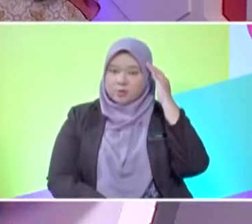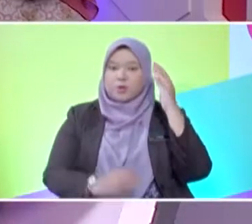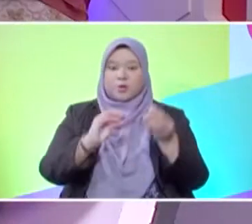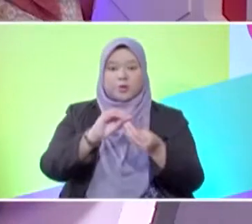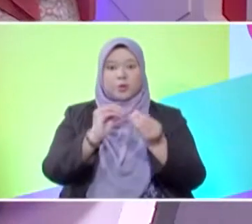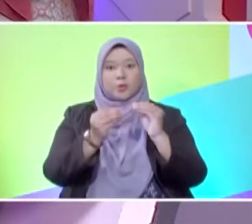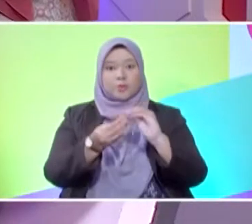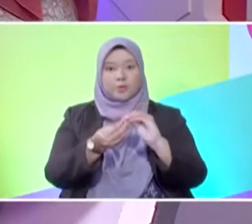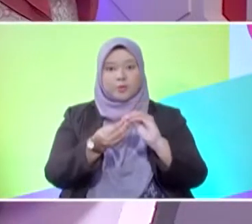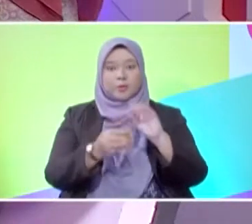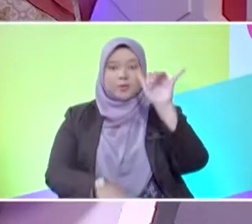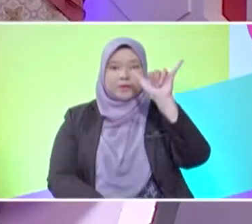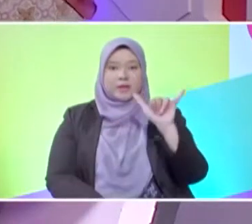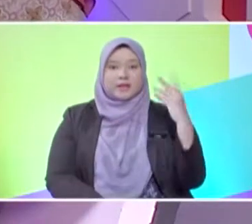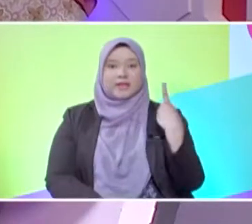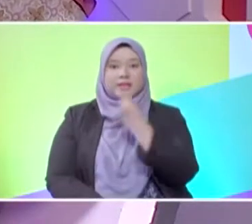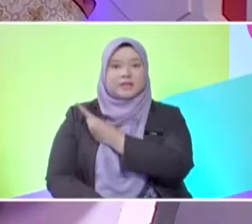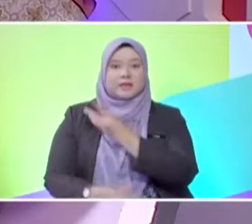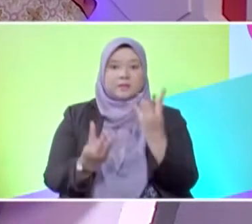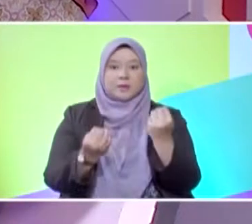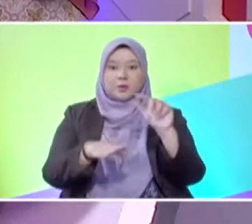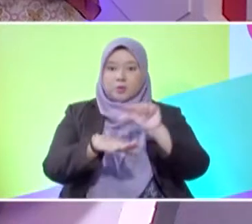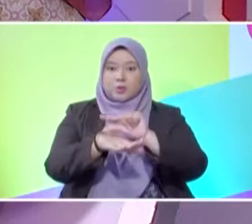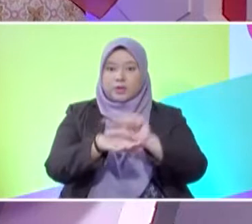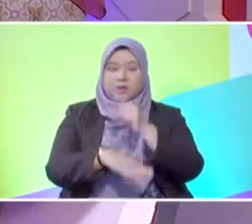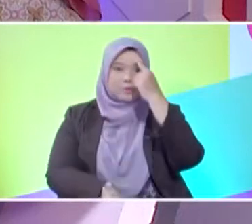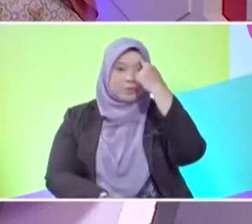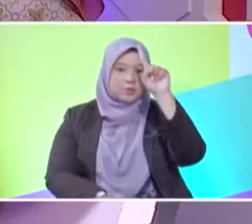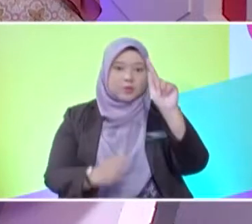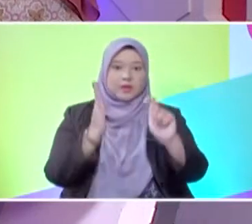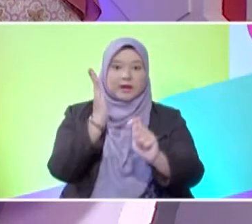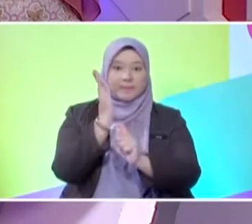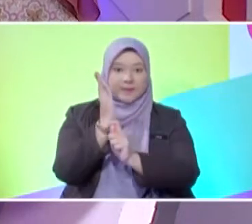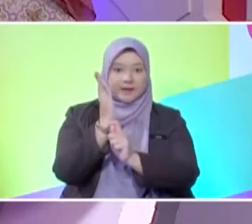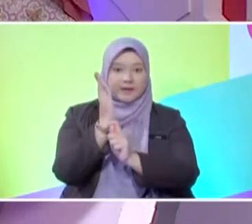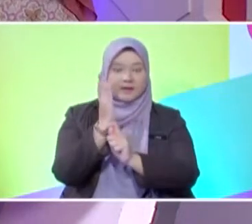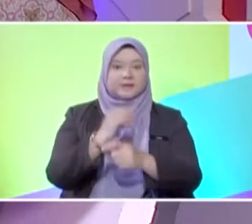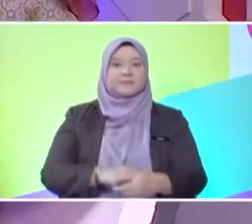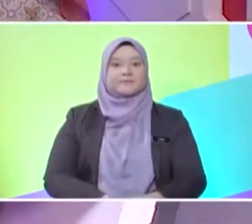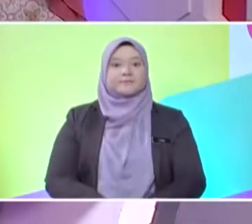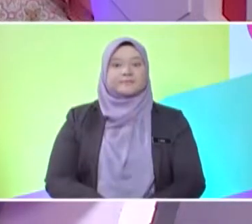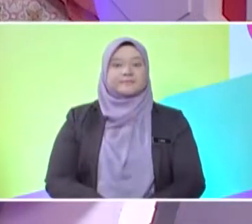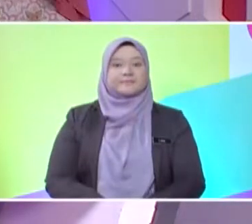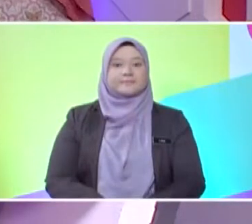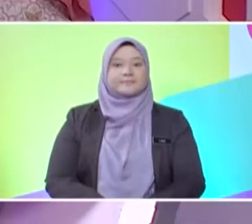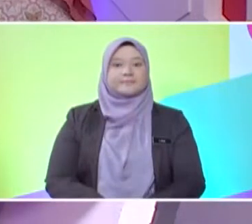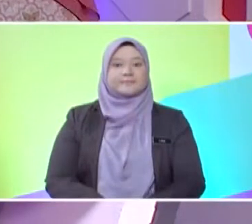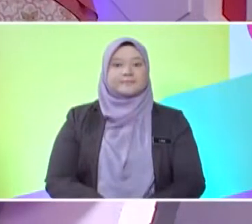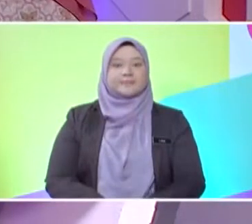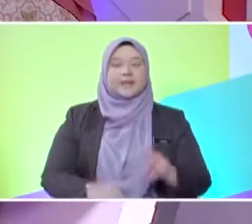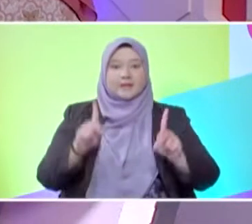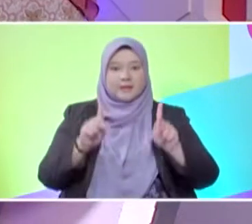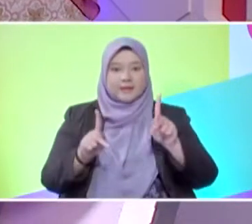assassin yang kedua operasi tambahnya mainnya kalau kita bak penambahan kita menggunakan nombor numbuh